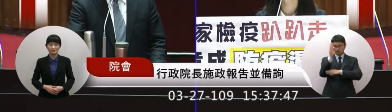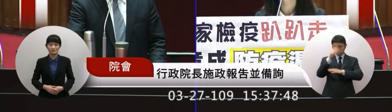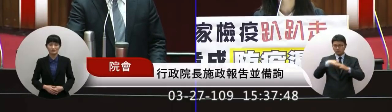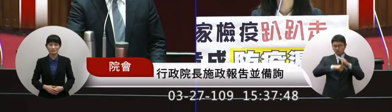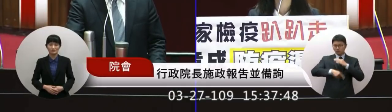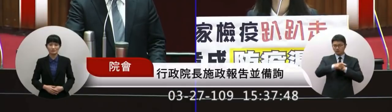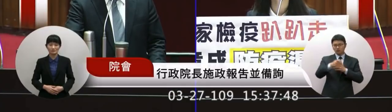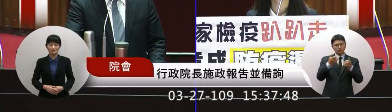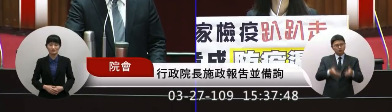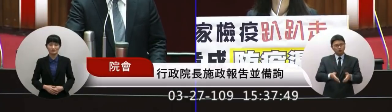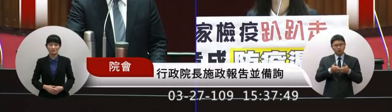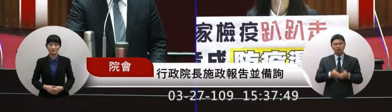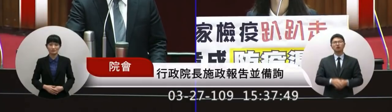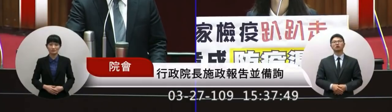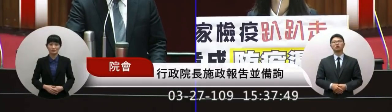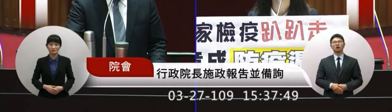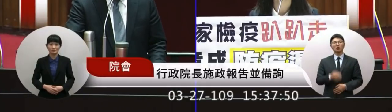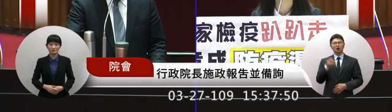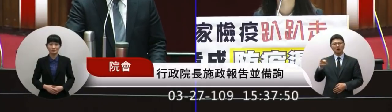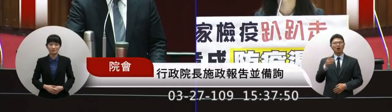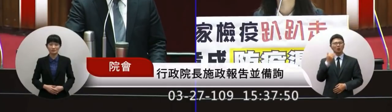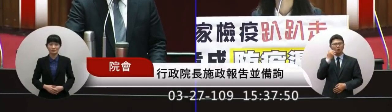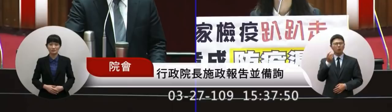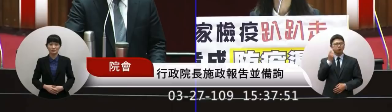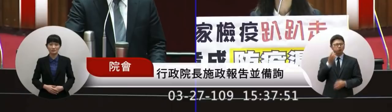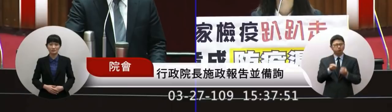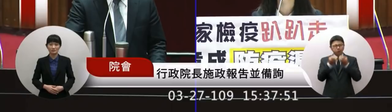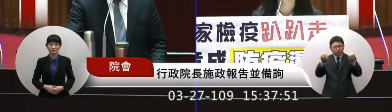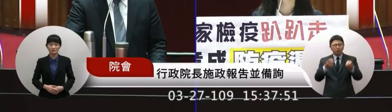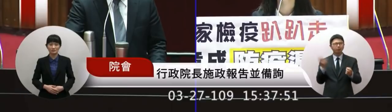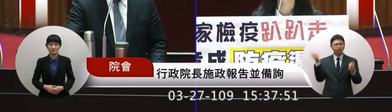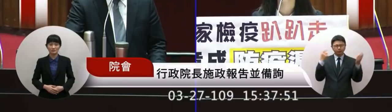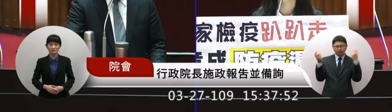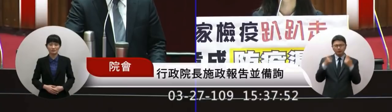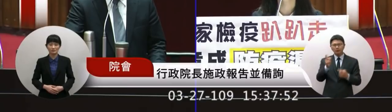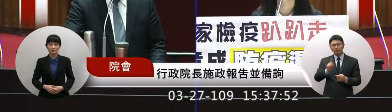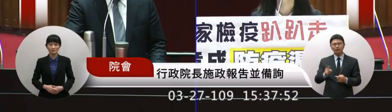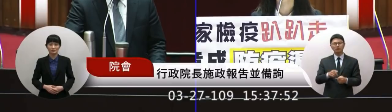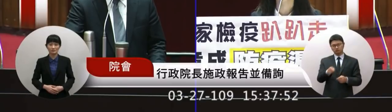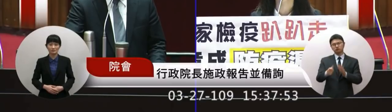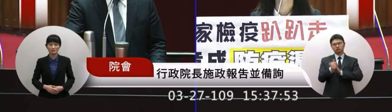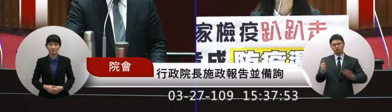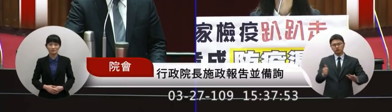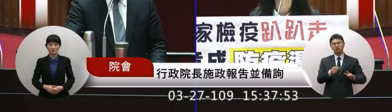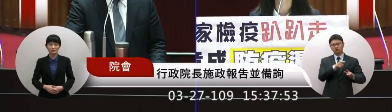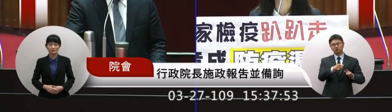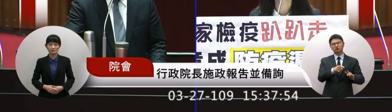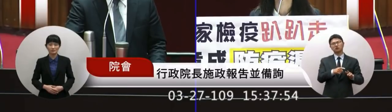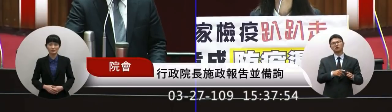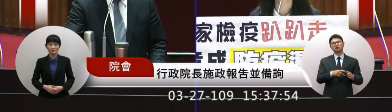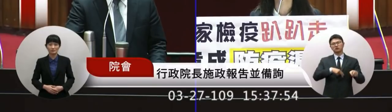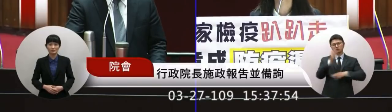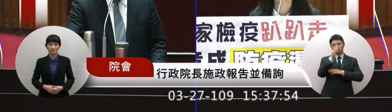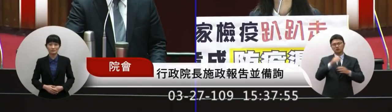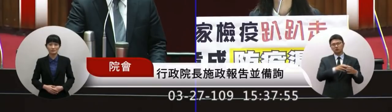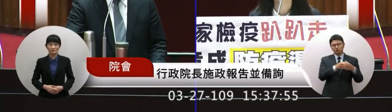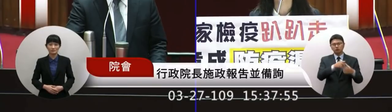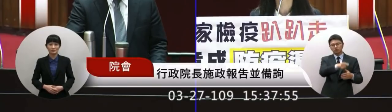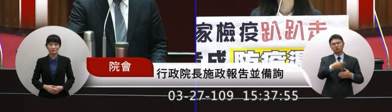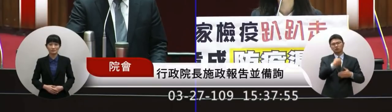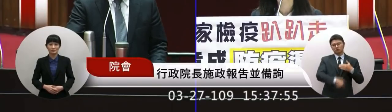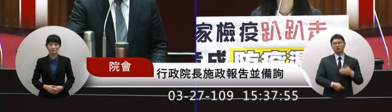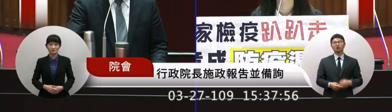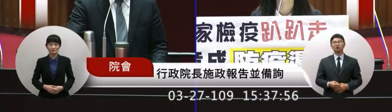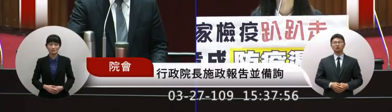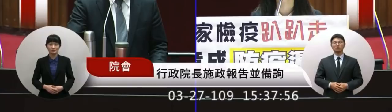会大家会不断的有一些谣言或是假消息出来，其实对行政团队也是一个很大的重伤。我们这么努力的生产口